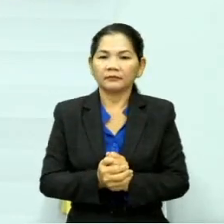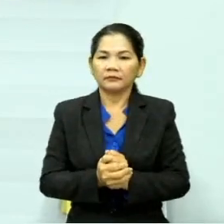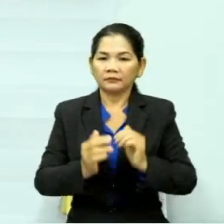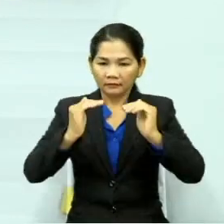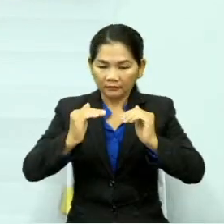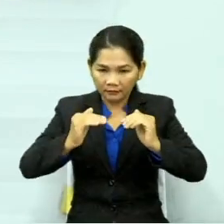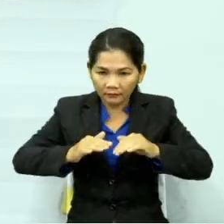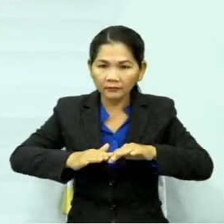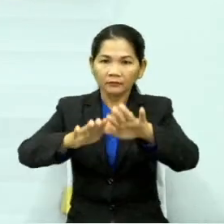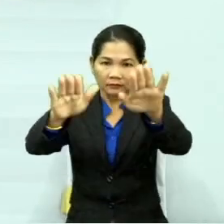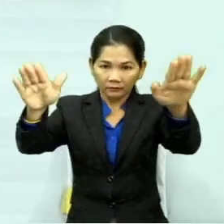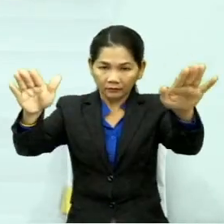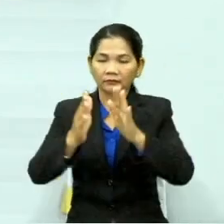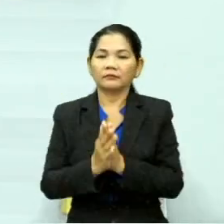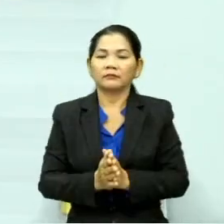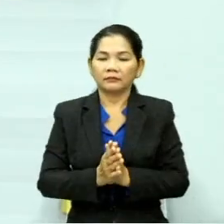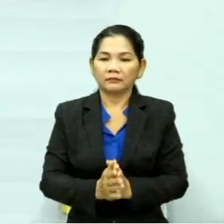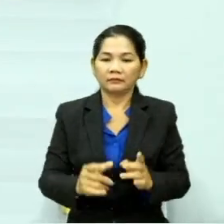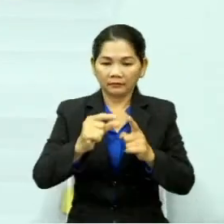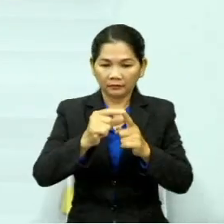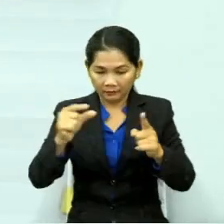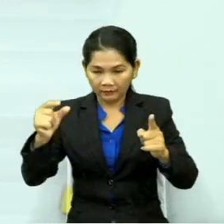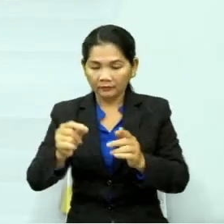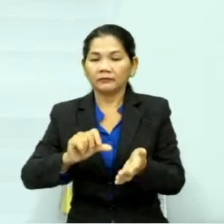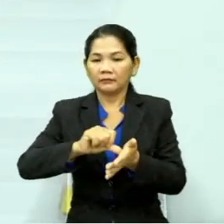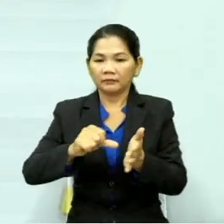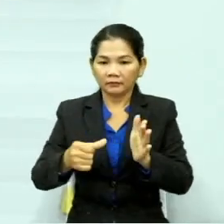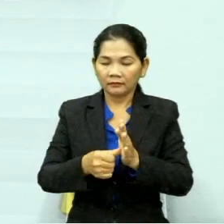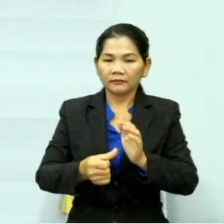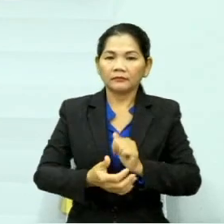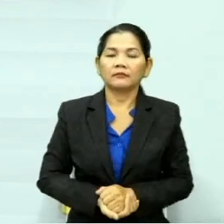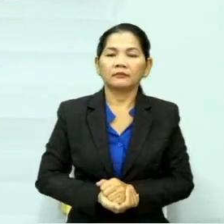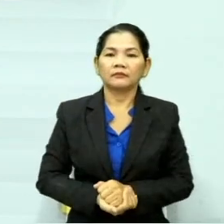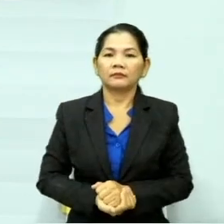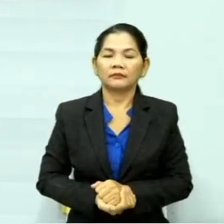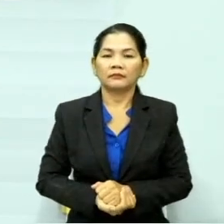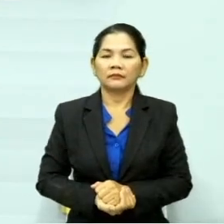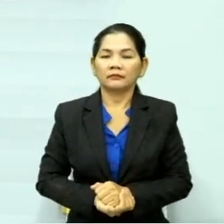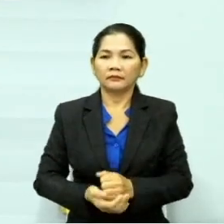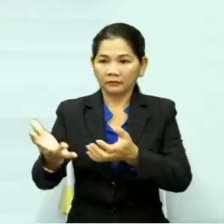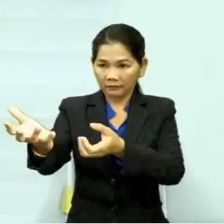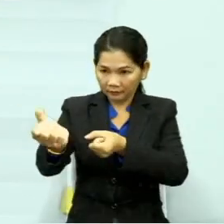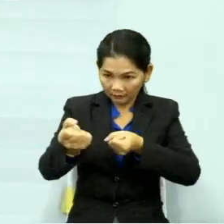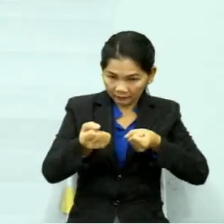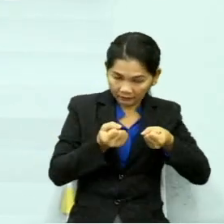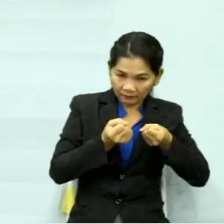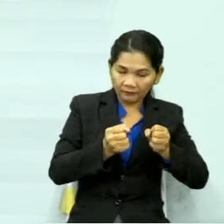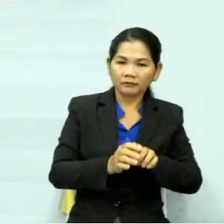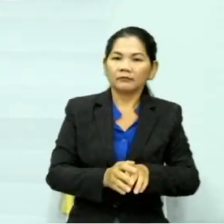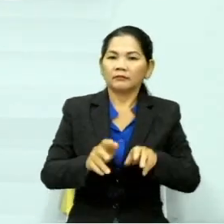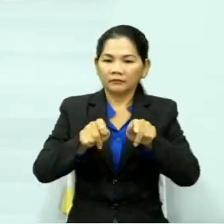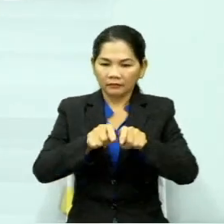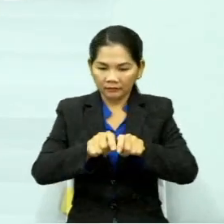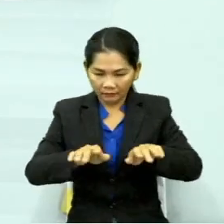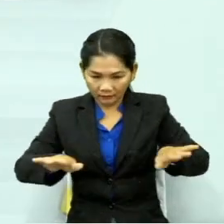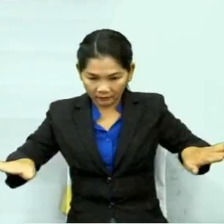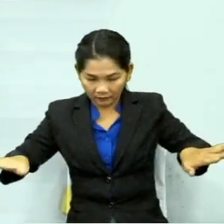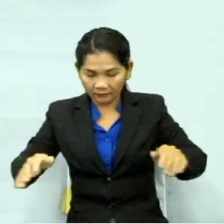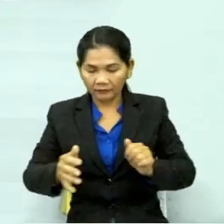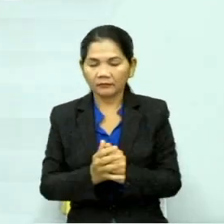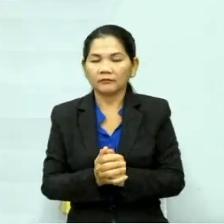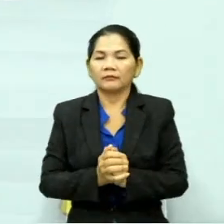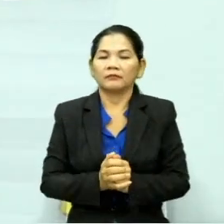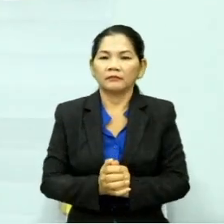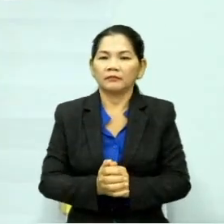thầm. Chà thân nạ bịa chì kệ rì gà sạp miên này thá. Tiến liệt. Lía,